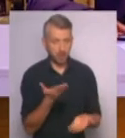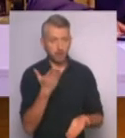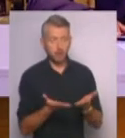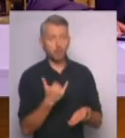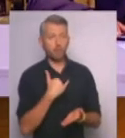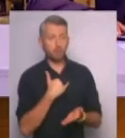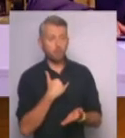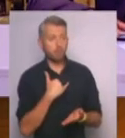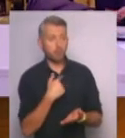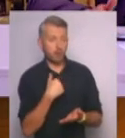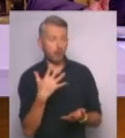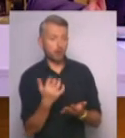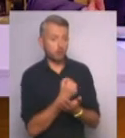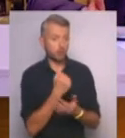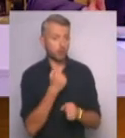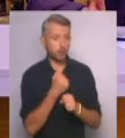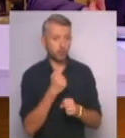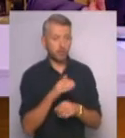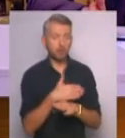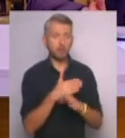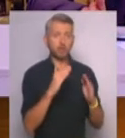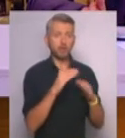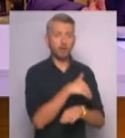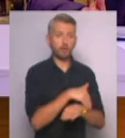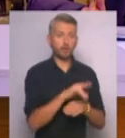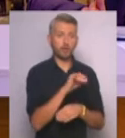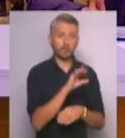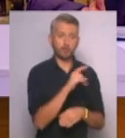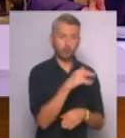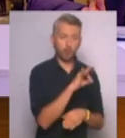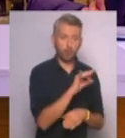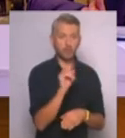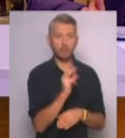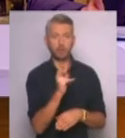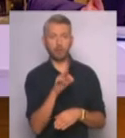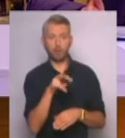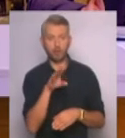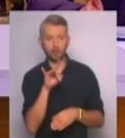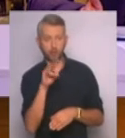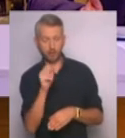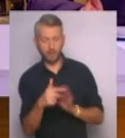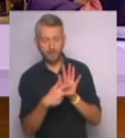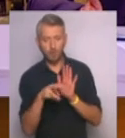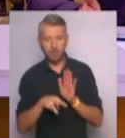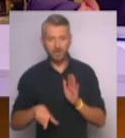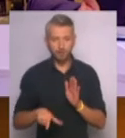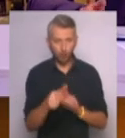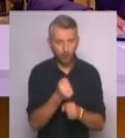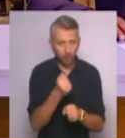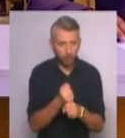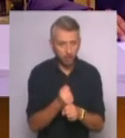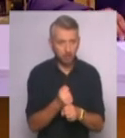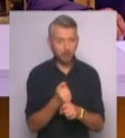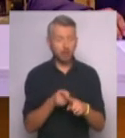мене вийде зробити між вулицею Ревуцького і Колекторно з'єднати 800 метрів дороги, то це